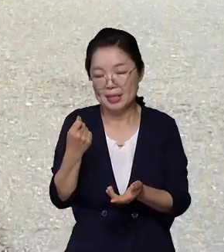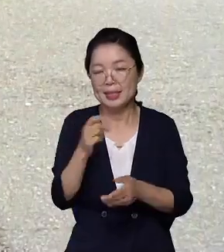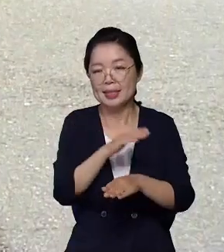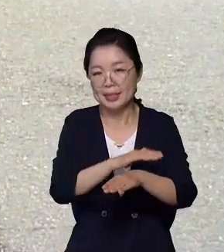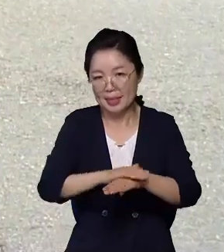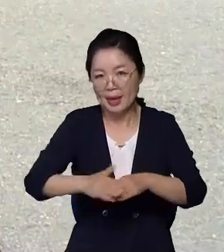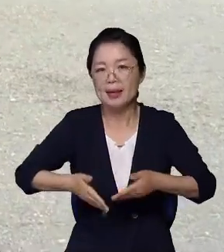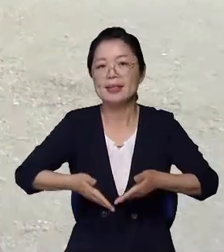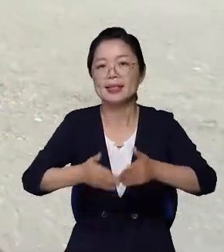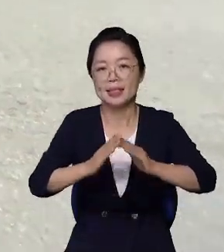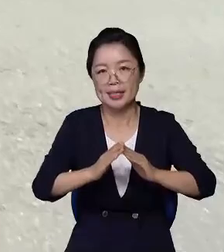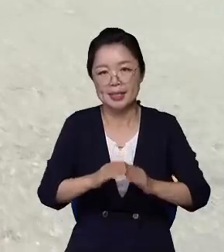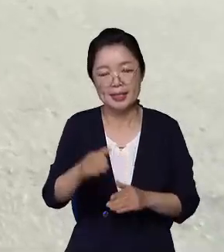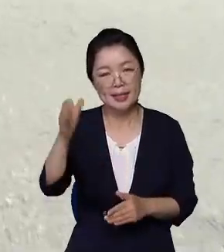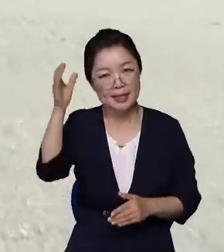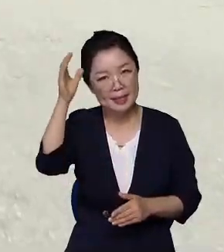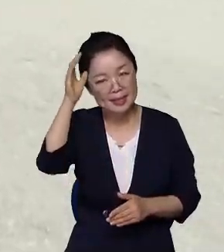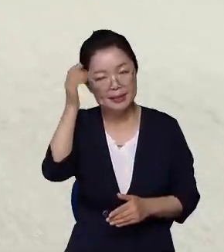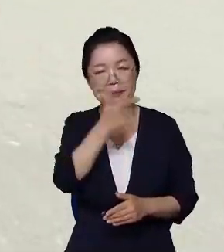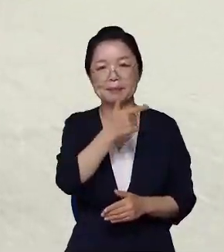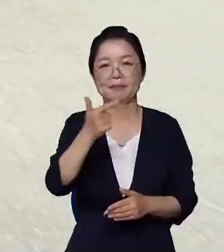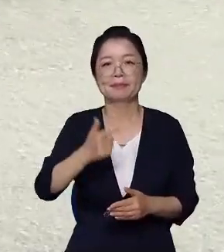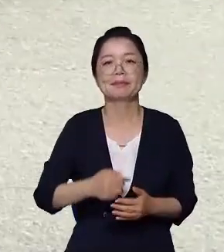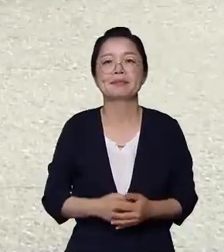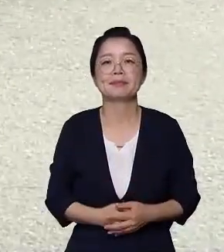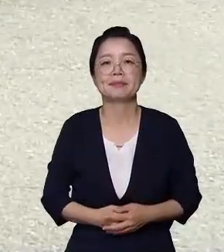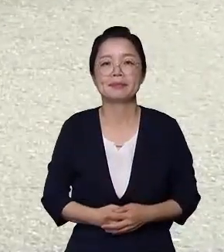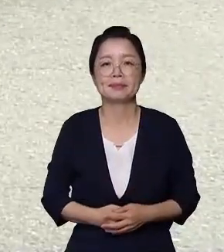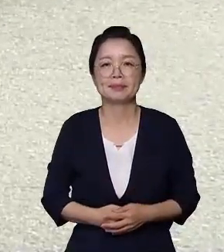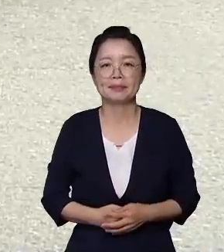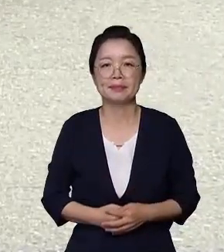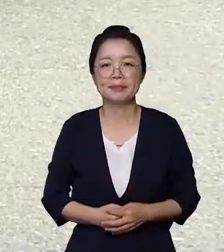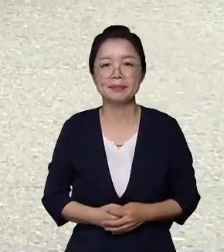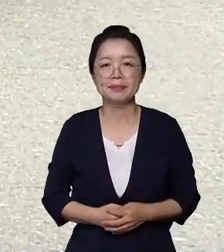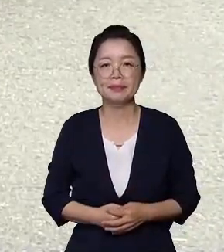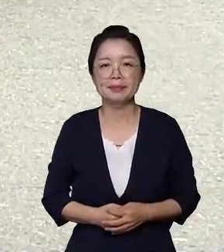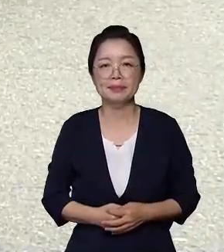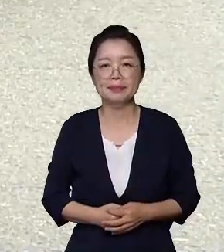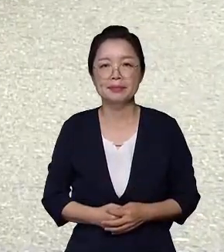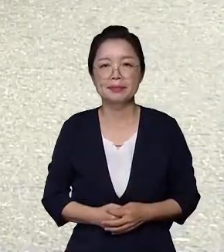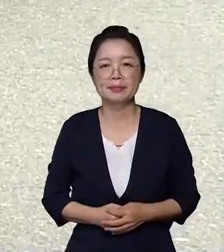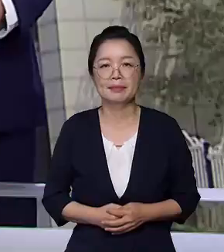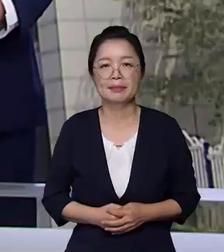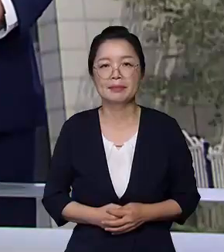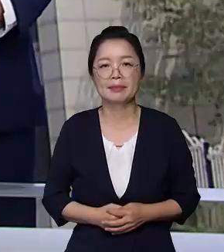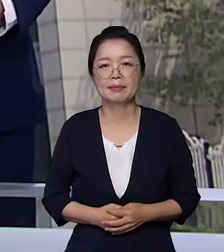있을지 관심이 쏠리고 있습니다. KBC 구영슬입니다.